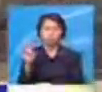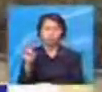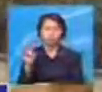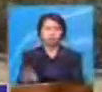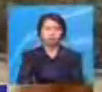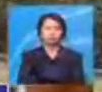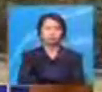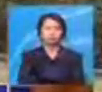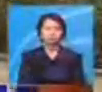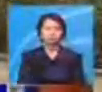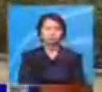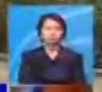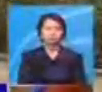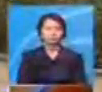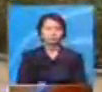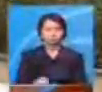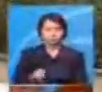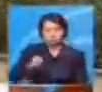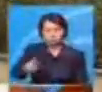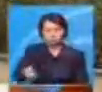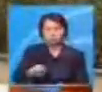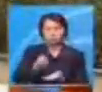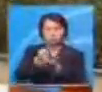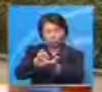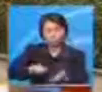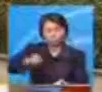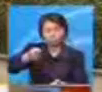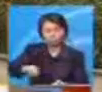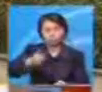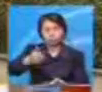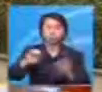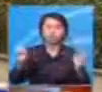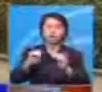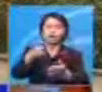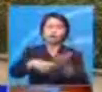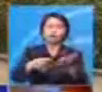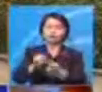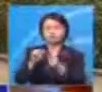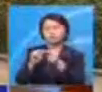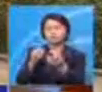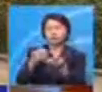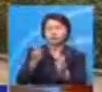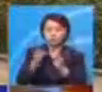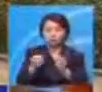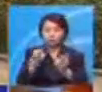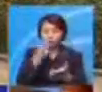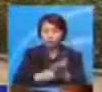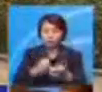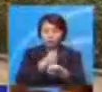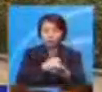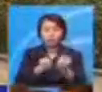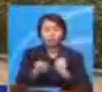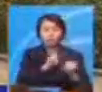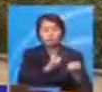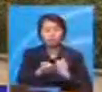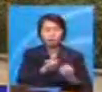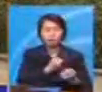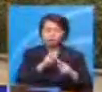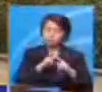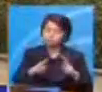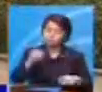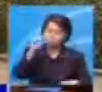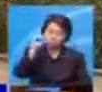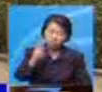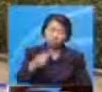564258560698 sumbangan yang kita Han iniung dengan harga penderitaan yang cukup